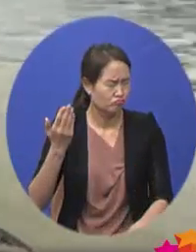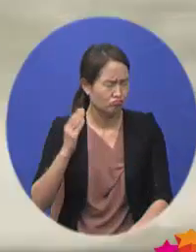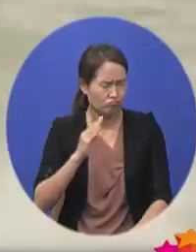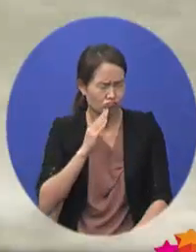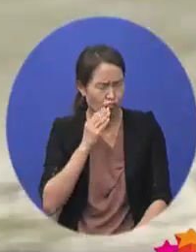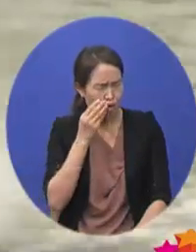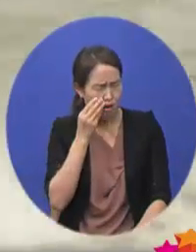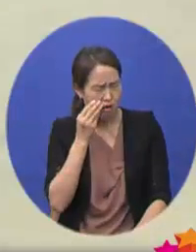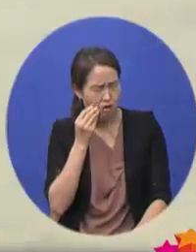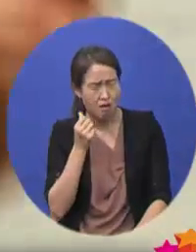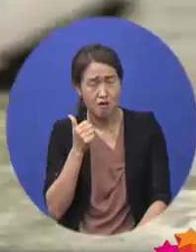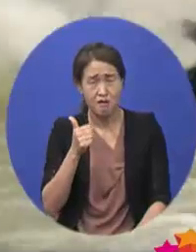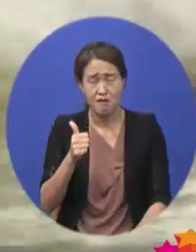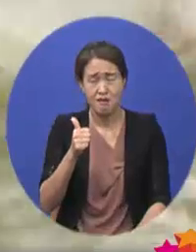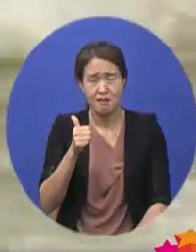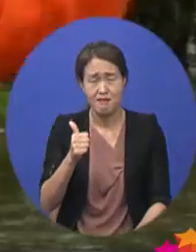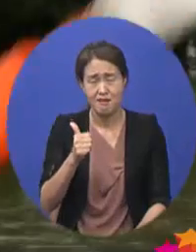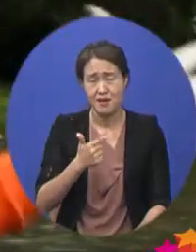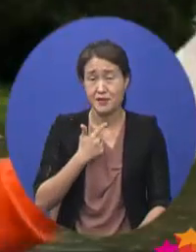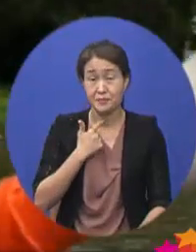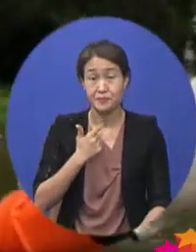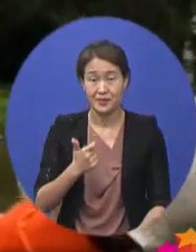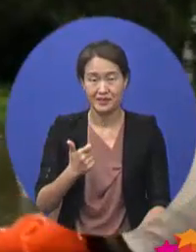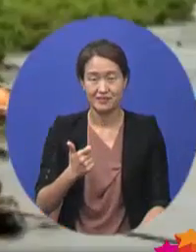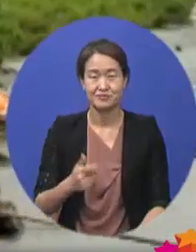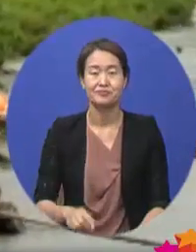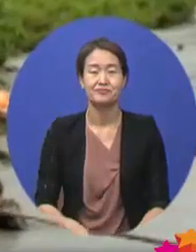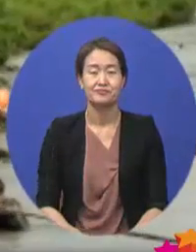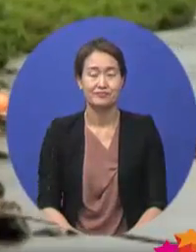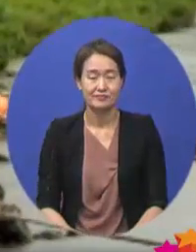왕년에 참 잘 나갔었다